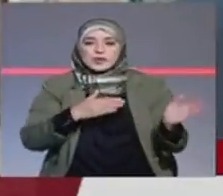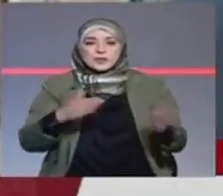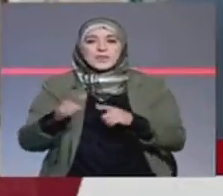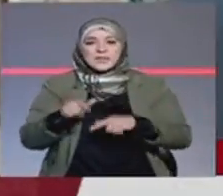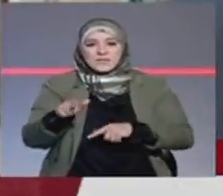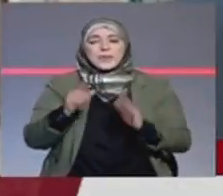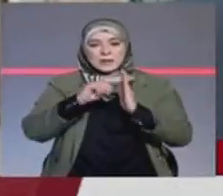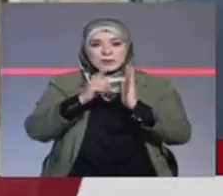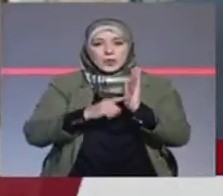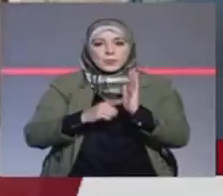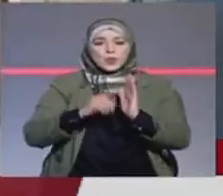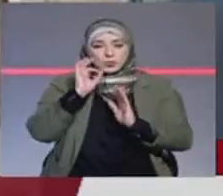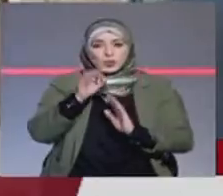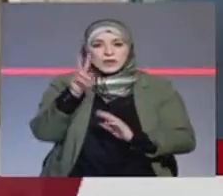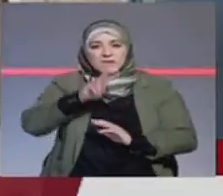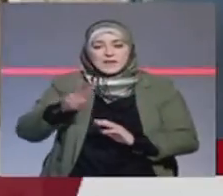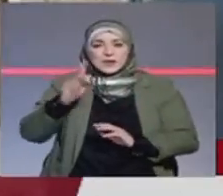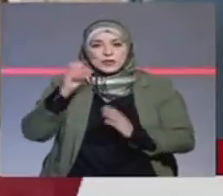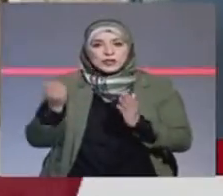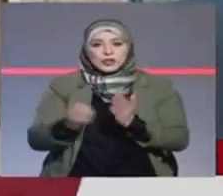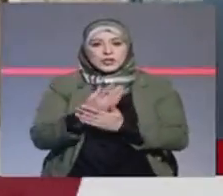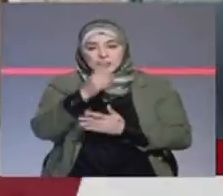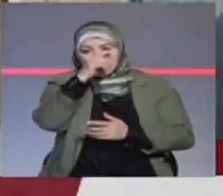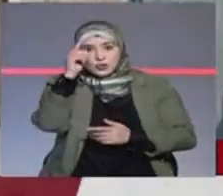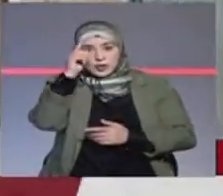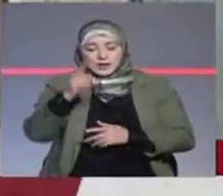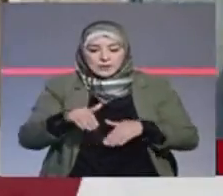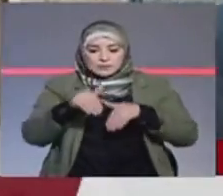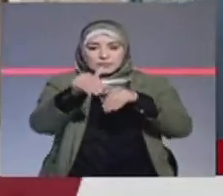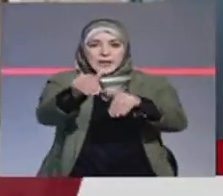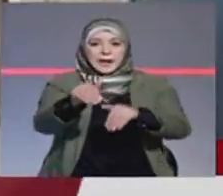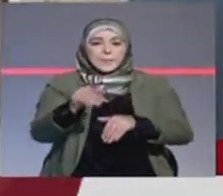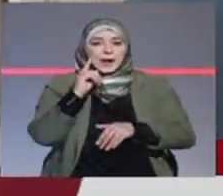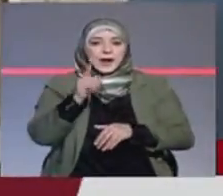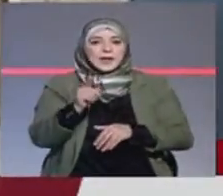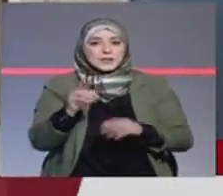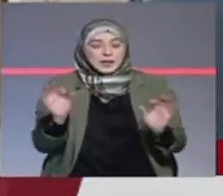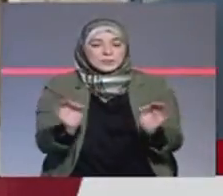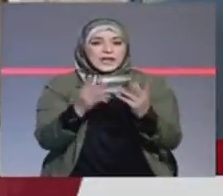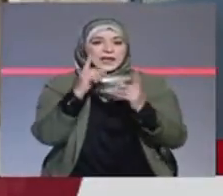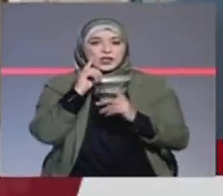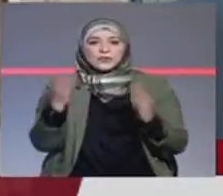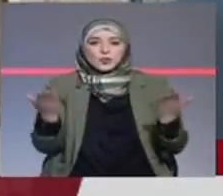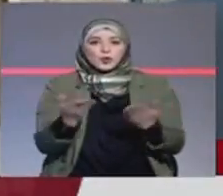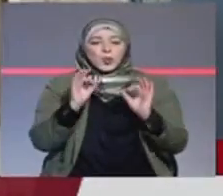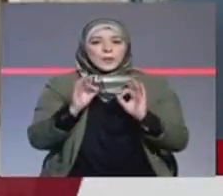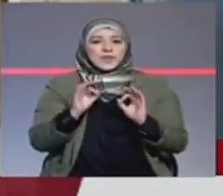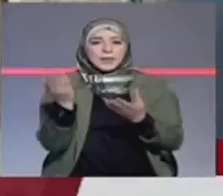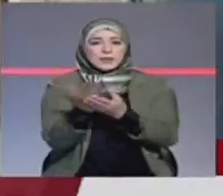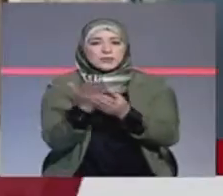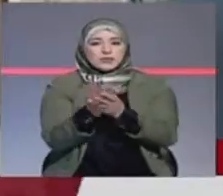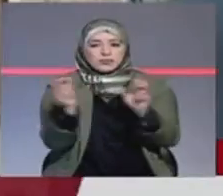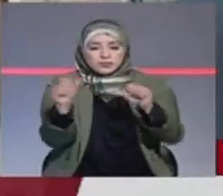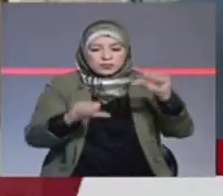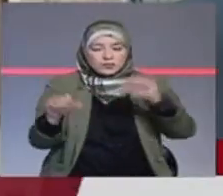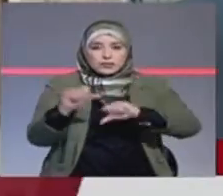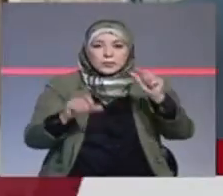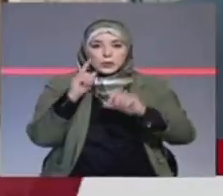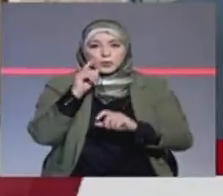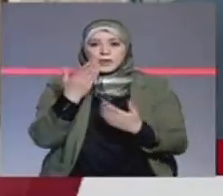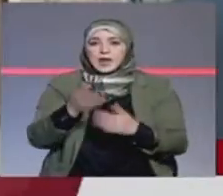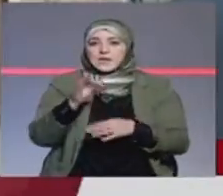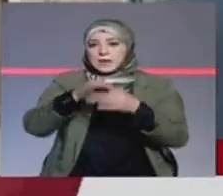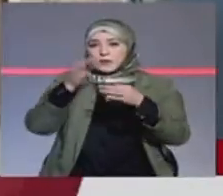ملامح كون أن فاريون جديد في البلاد، شنو إن شاء الله في الأيام القادمة المخابر تعطينا حتى